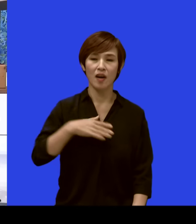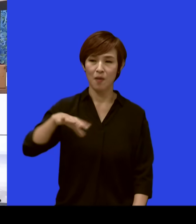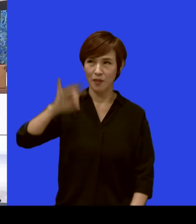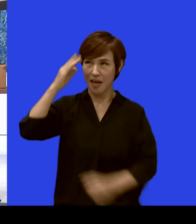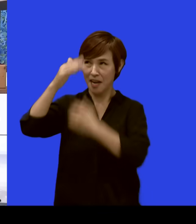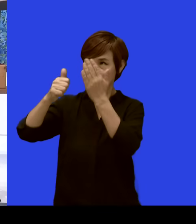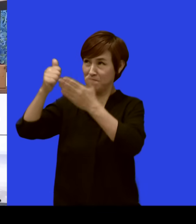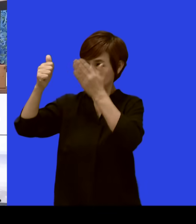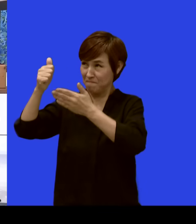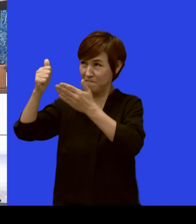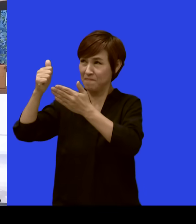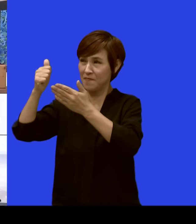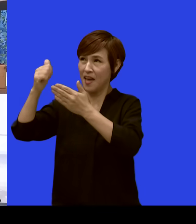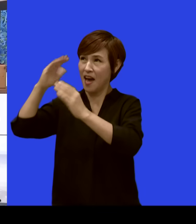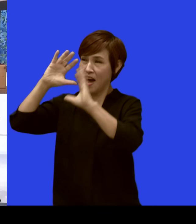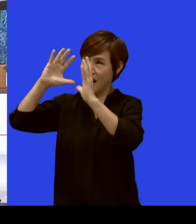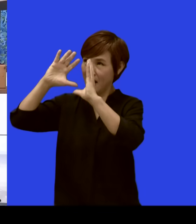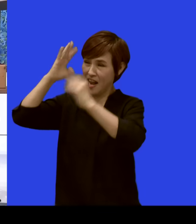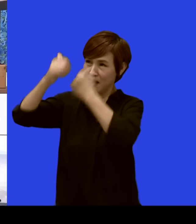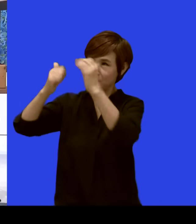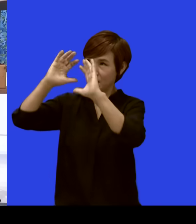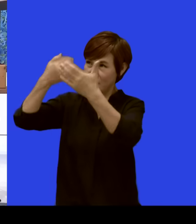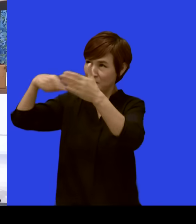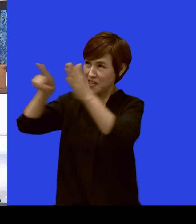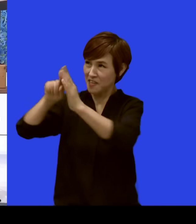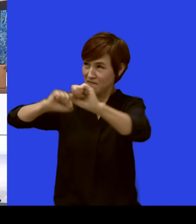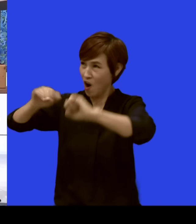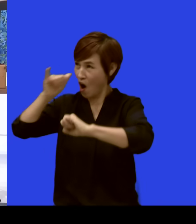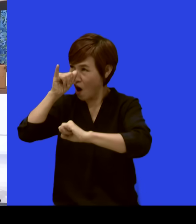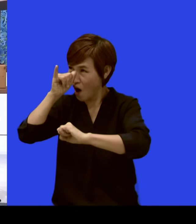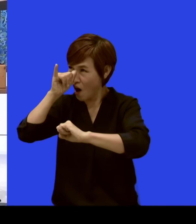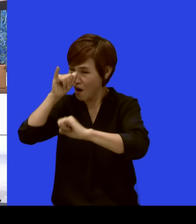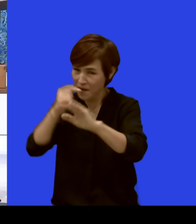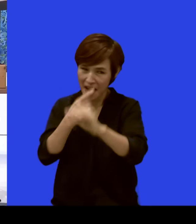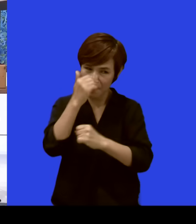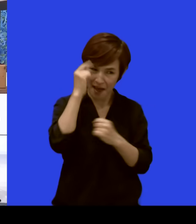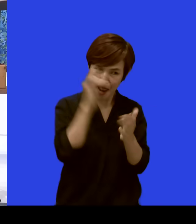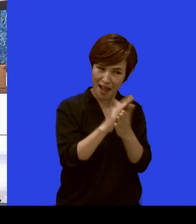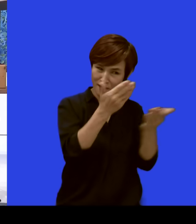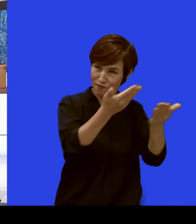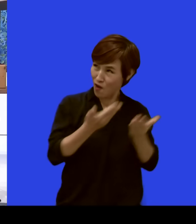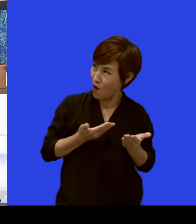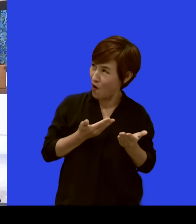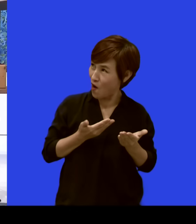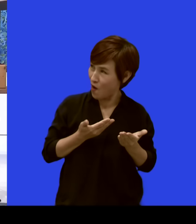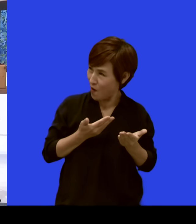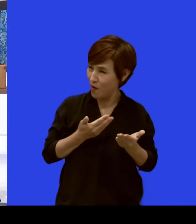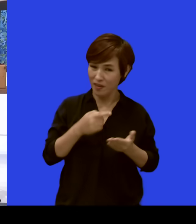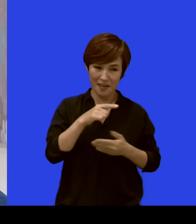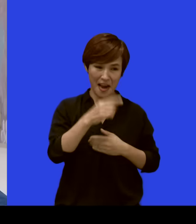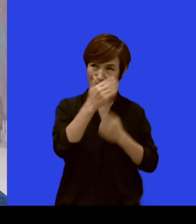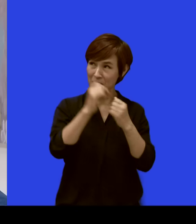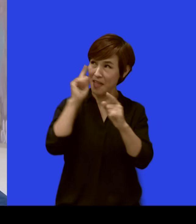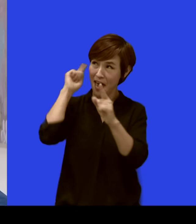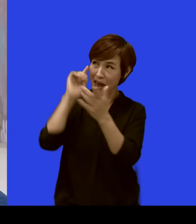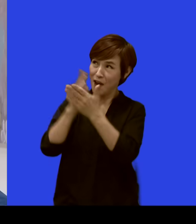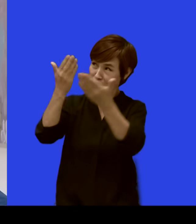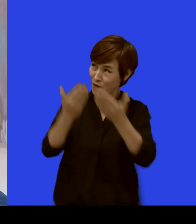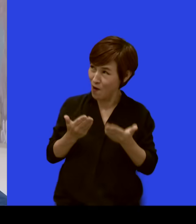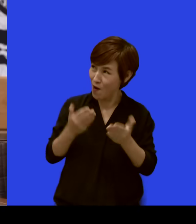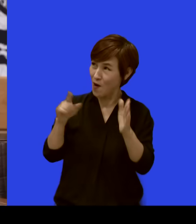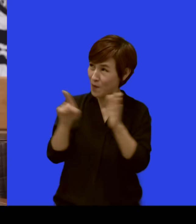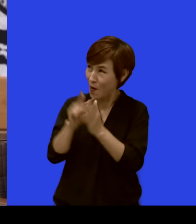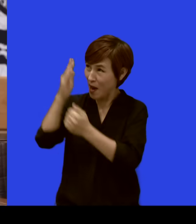의를 구하면은 나라 뭐 이제 하나님이 다 알아서 해주신다 뭐 이러는데 그걸 믿고 의를 구하면 이건 안 되는 거 아니에요? 그건 주객이